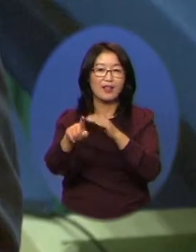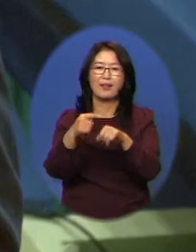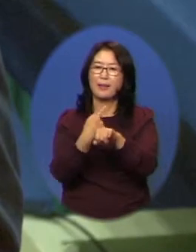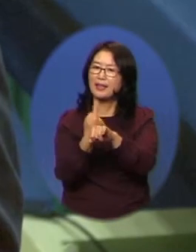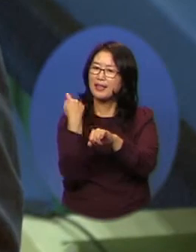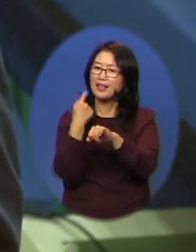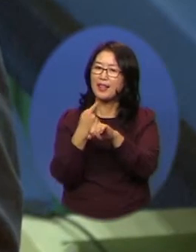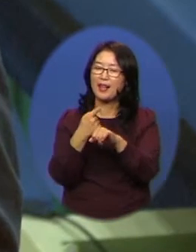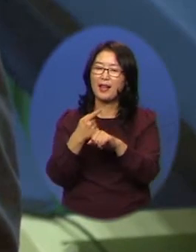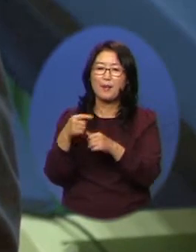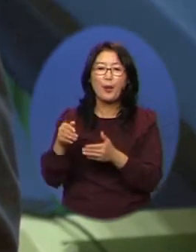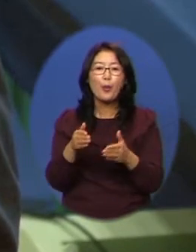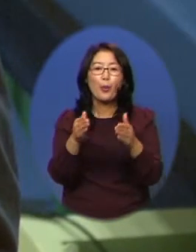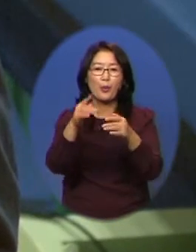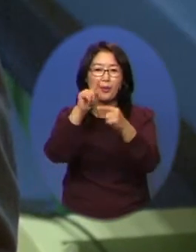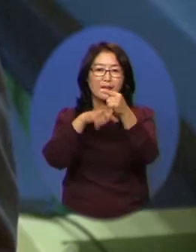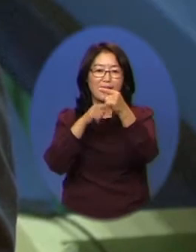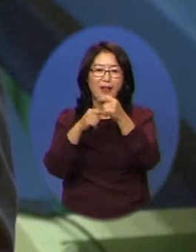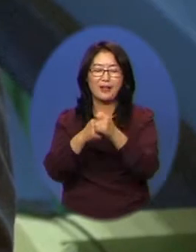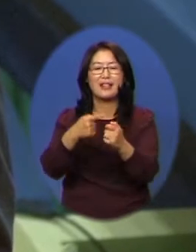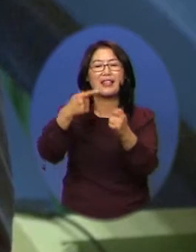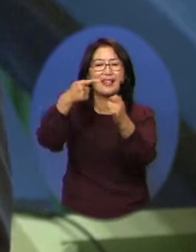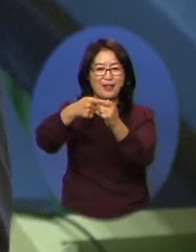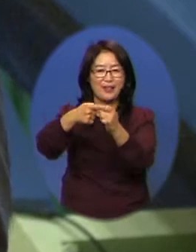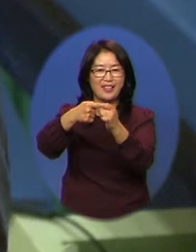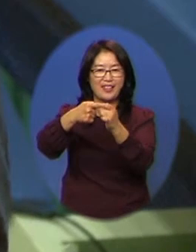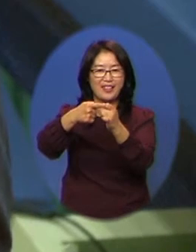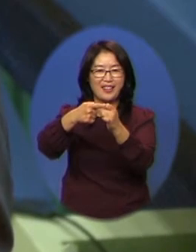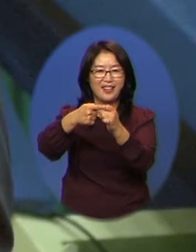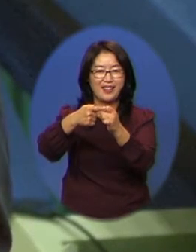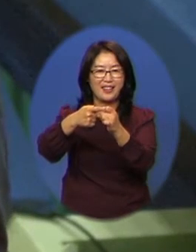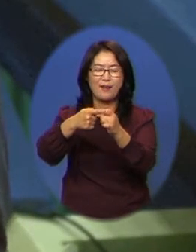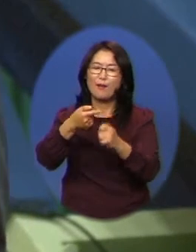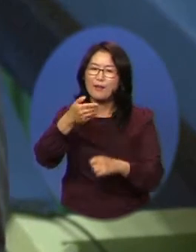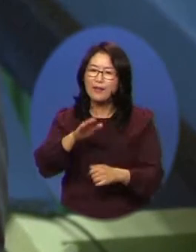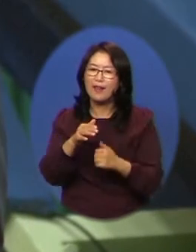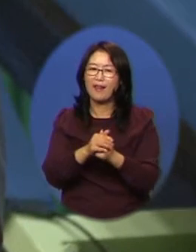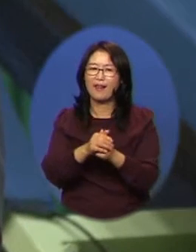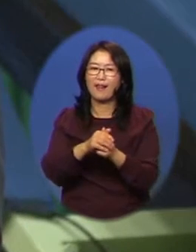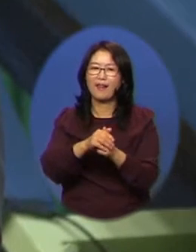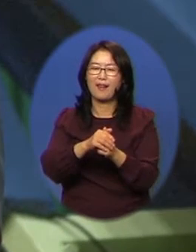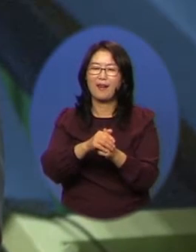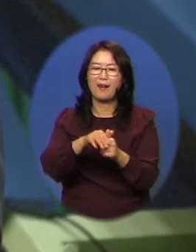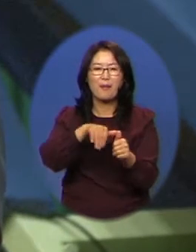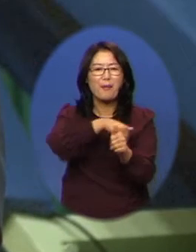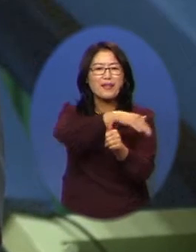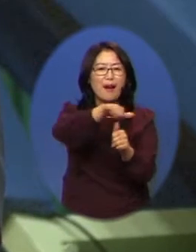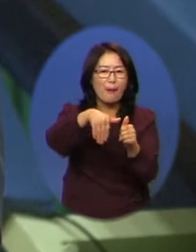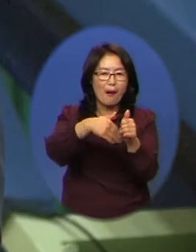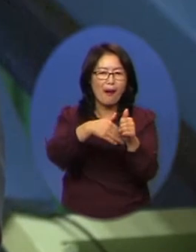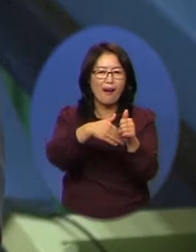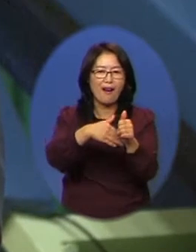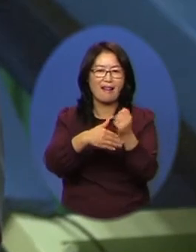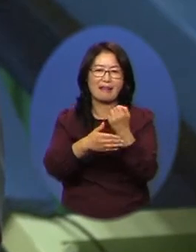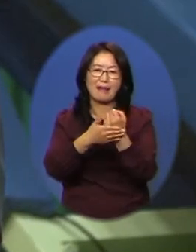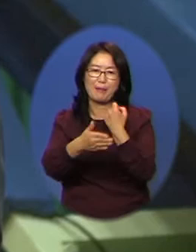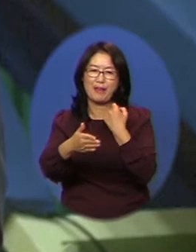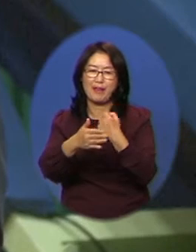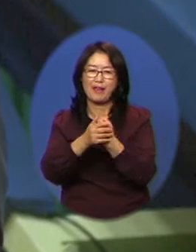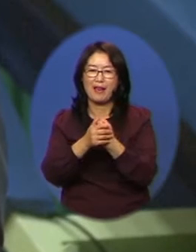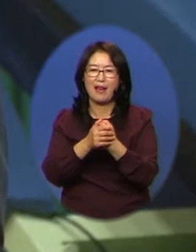도대회에서 영광 1위를 했는데 올해 사정에 의해서 못할 이